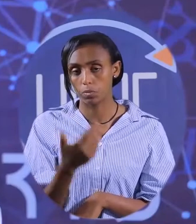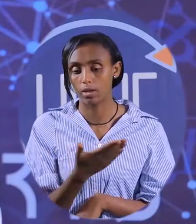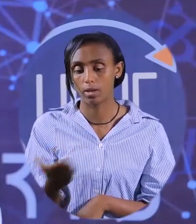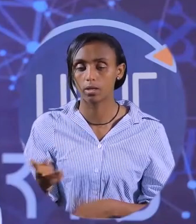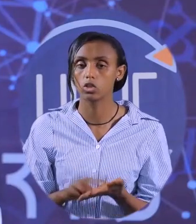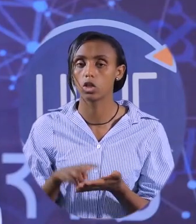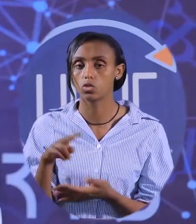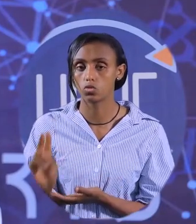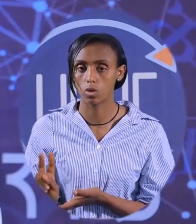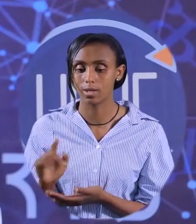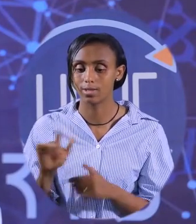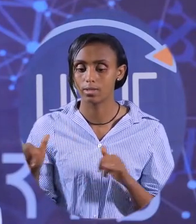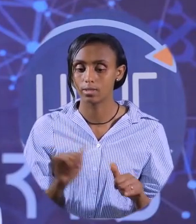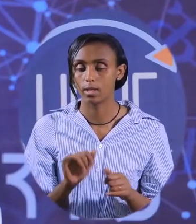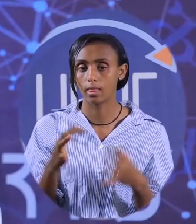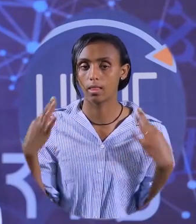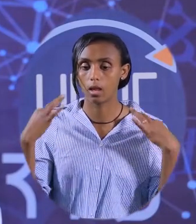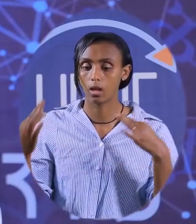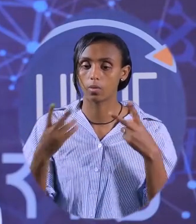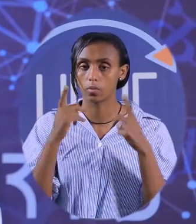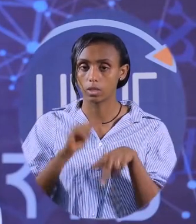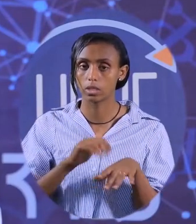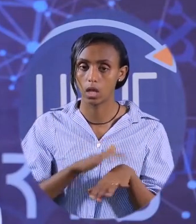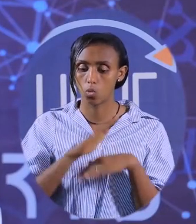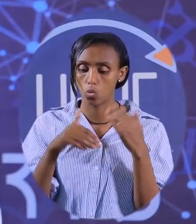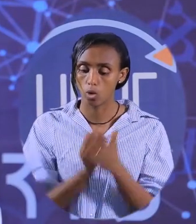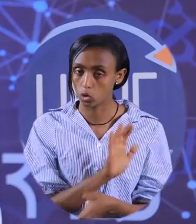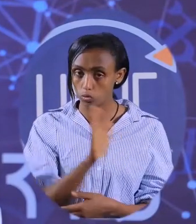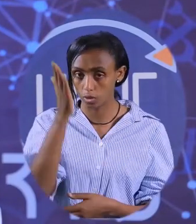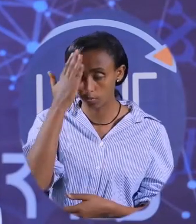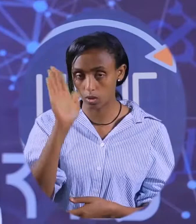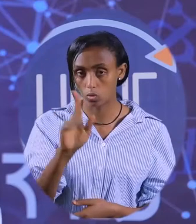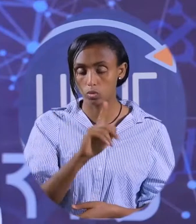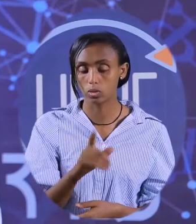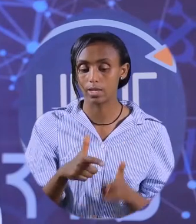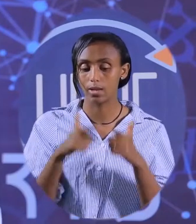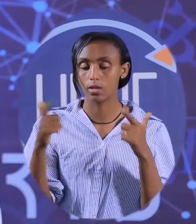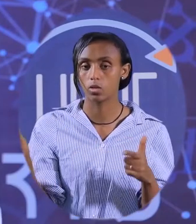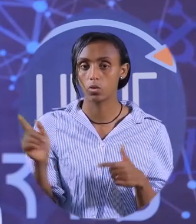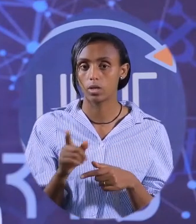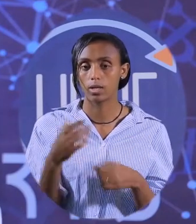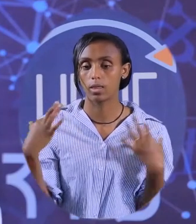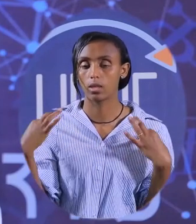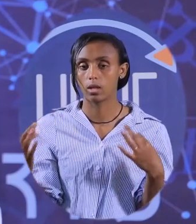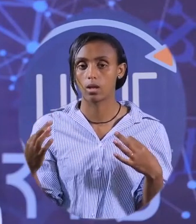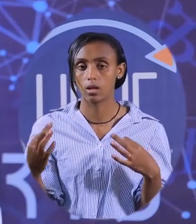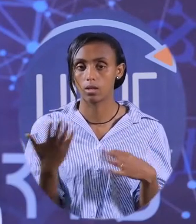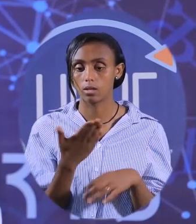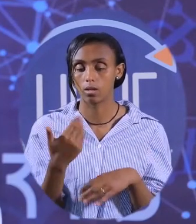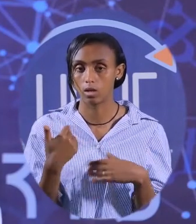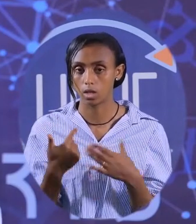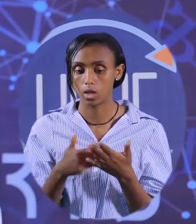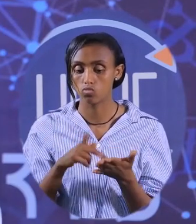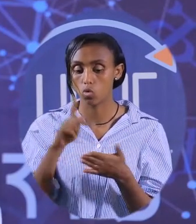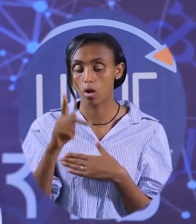ነገር ተነስቷል። እንደ ጤና በምናይበት ሰዓት ላይ በኢትዮጵያ ውስጥ ሁላችሁም እንደምታውቁት ትልቅ የሆነ የጤና ኤክስቴንሽን ፕሮግራም አለ። ይሄ